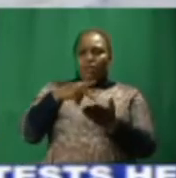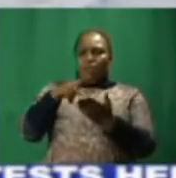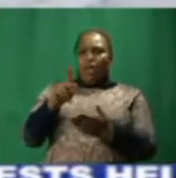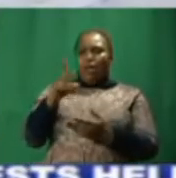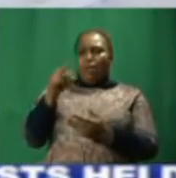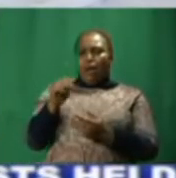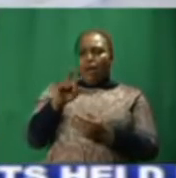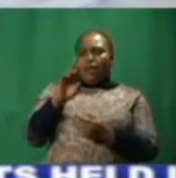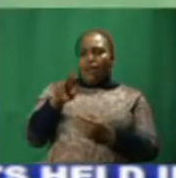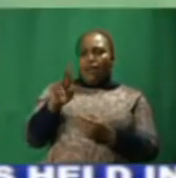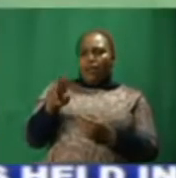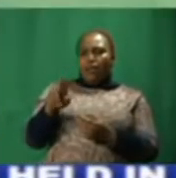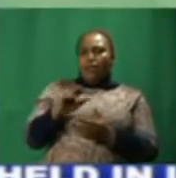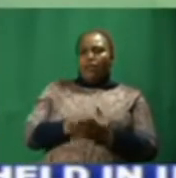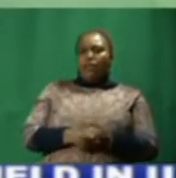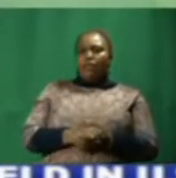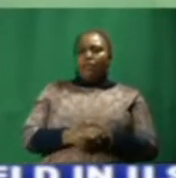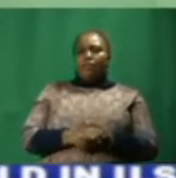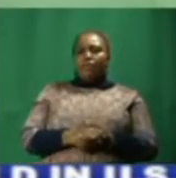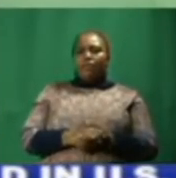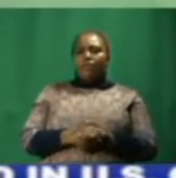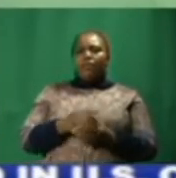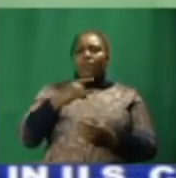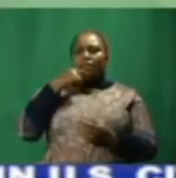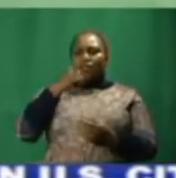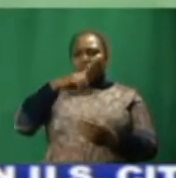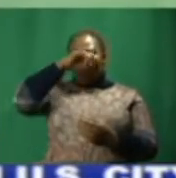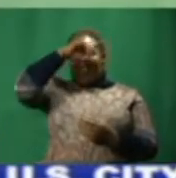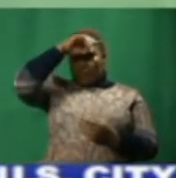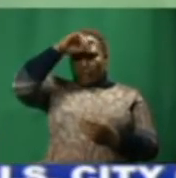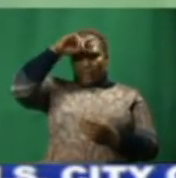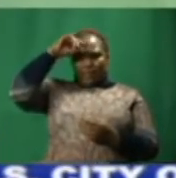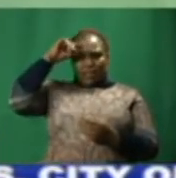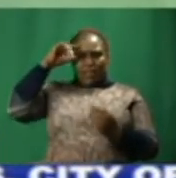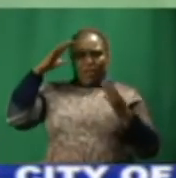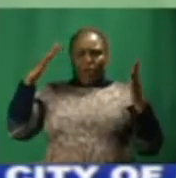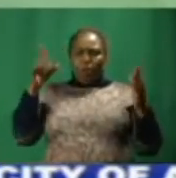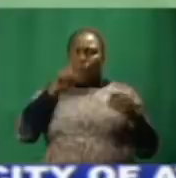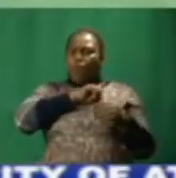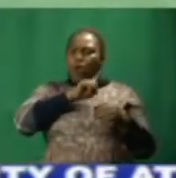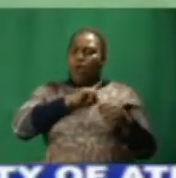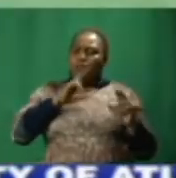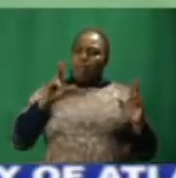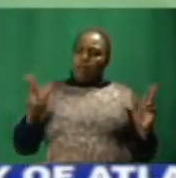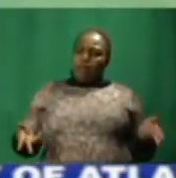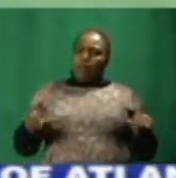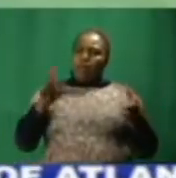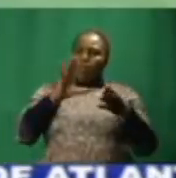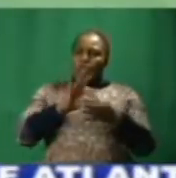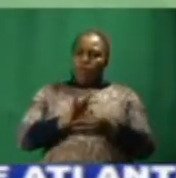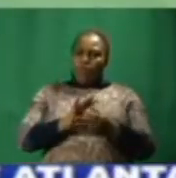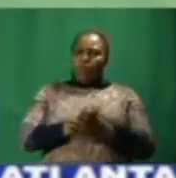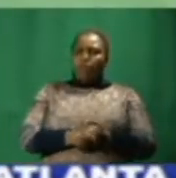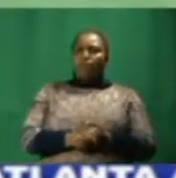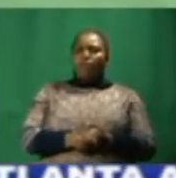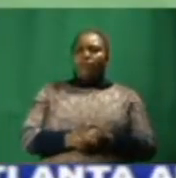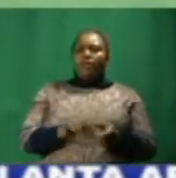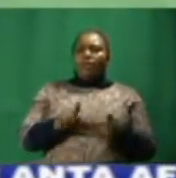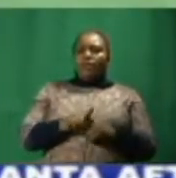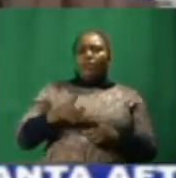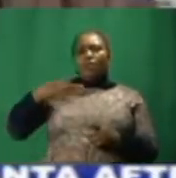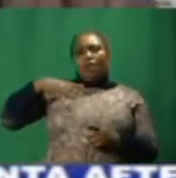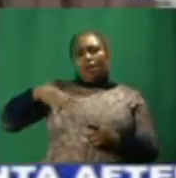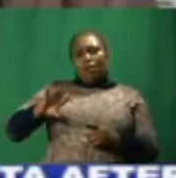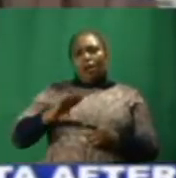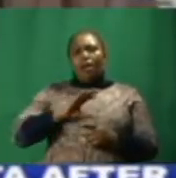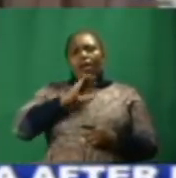irent labashido kwekuthi yini for lelikhuni kakhulu kubo njengoba bebasolo bavalile. Kanti-ke labanye bacele